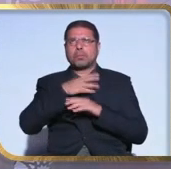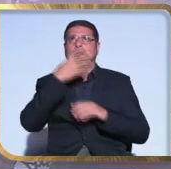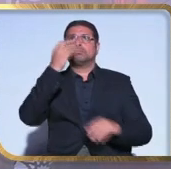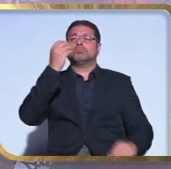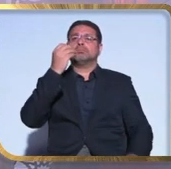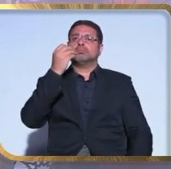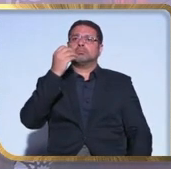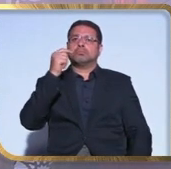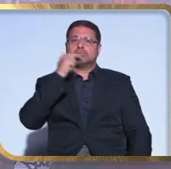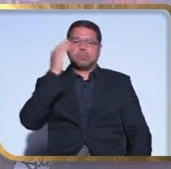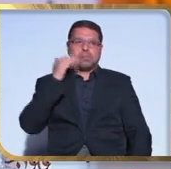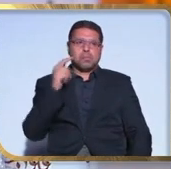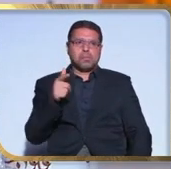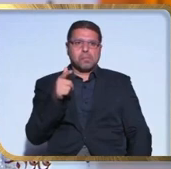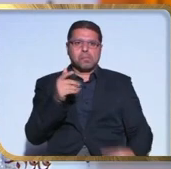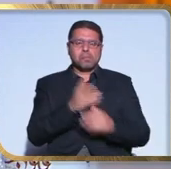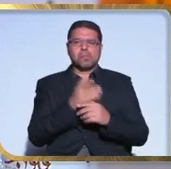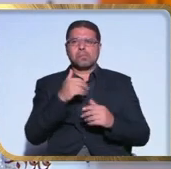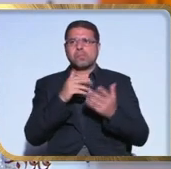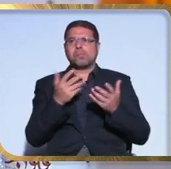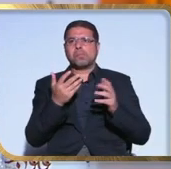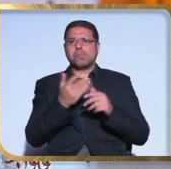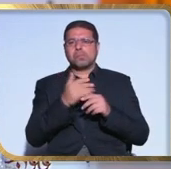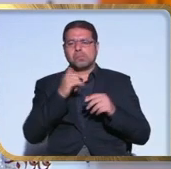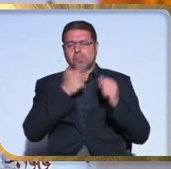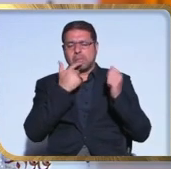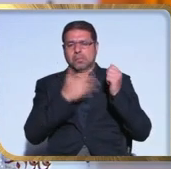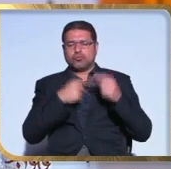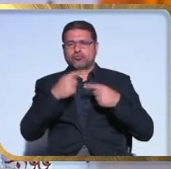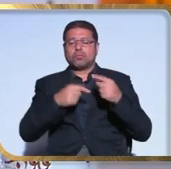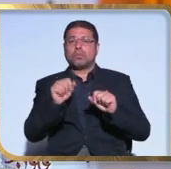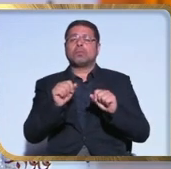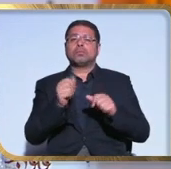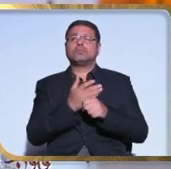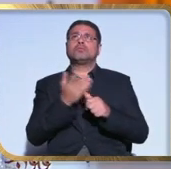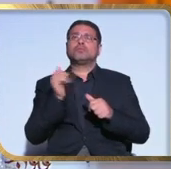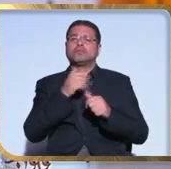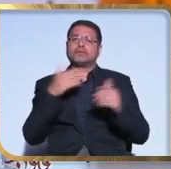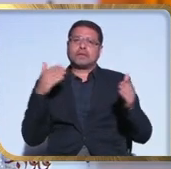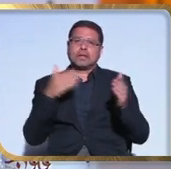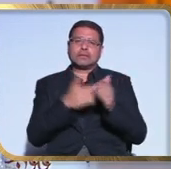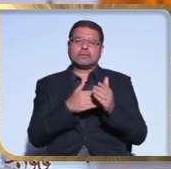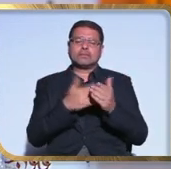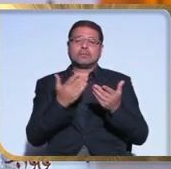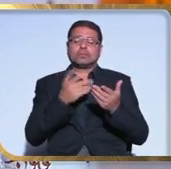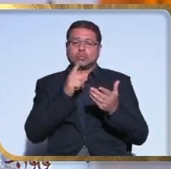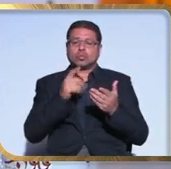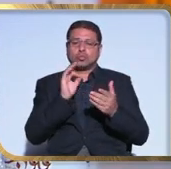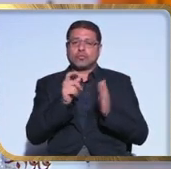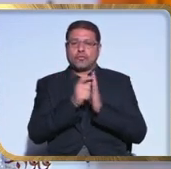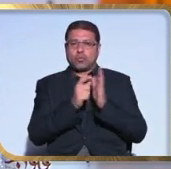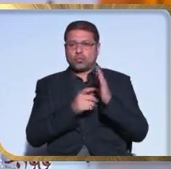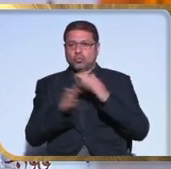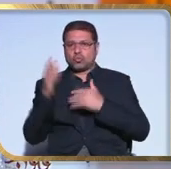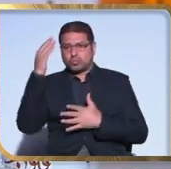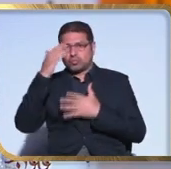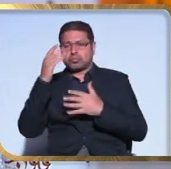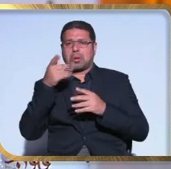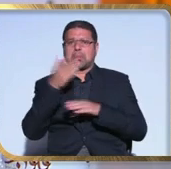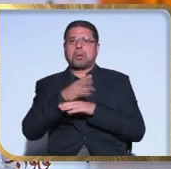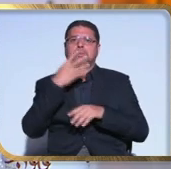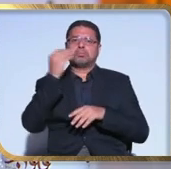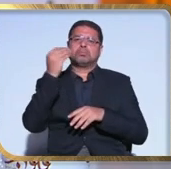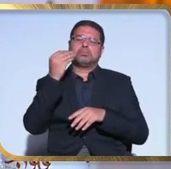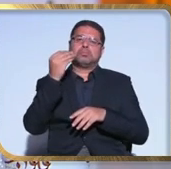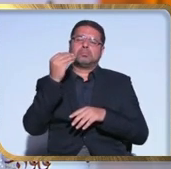والبنت كانت في يعني كانت عندها الدوره الشهريه ولكن كانت في ختامها وبتقول ان هي كانت المفترض هتقوم تغتسل